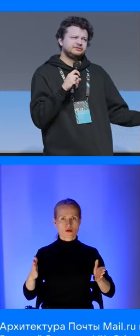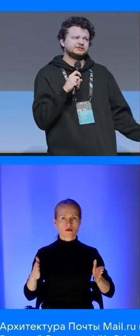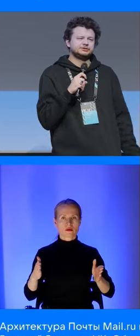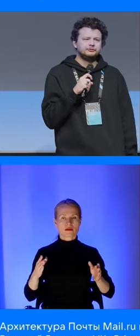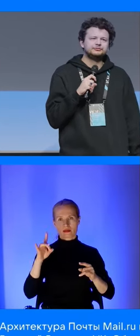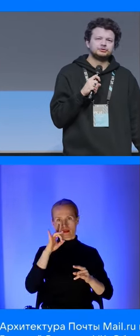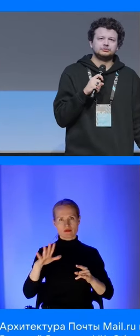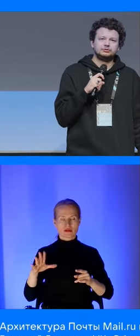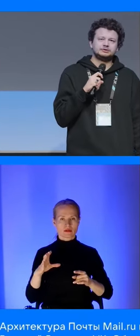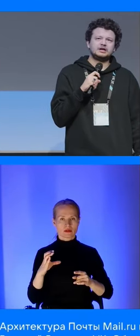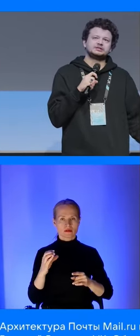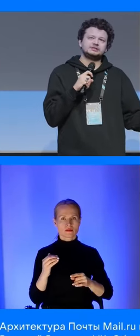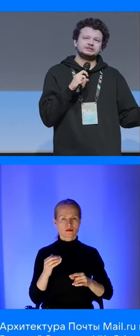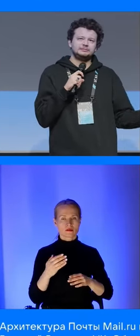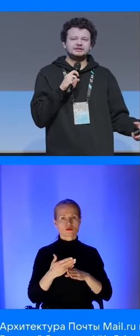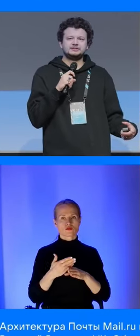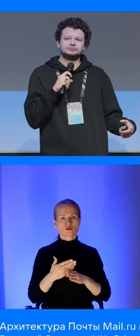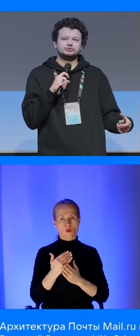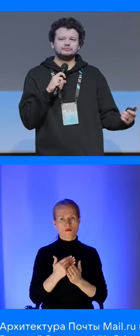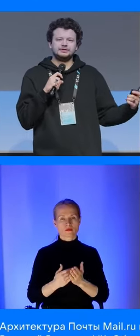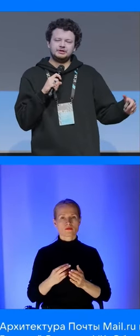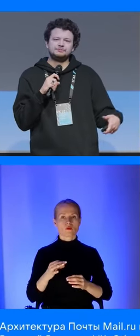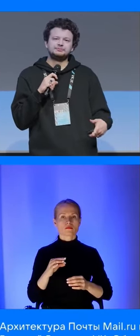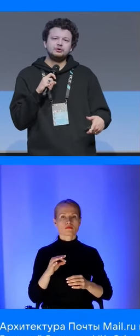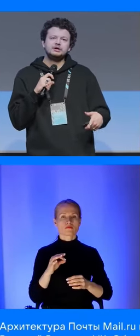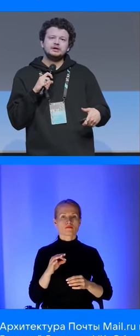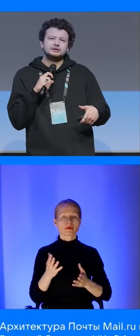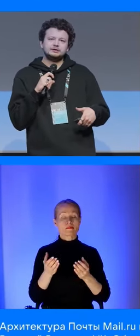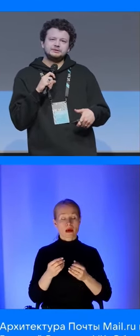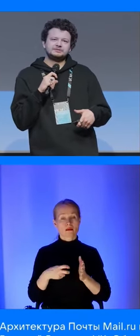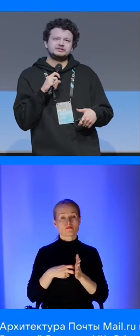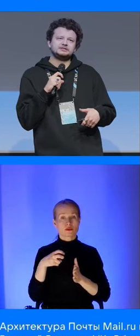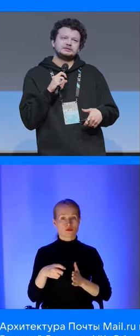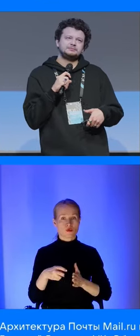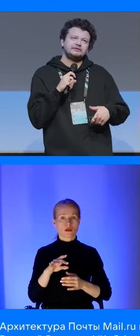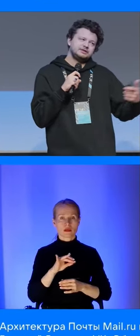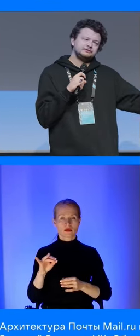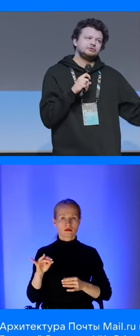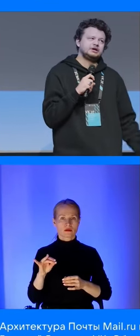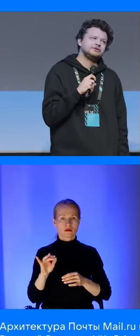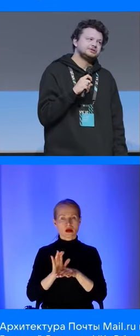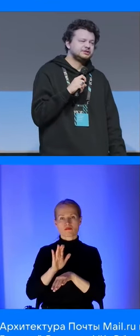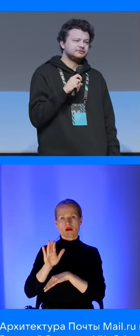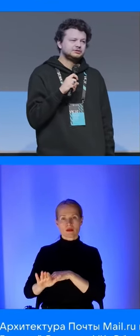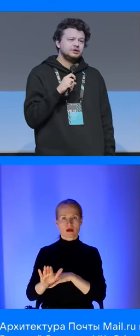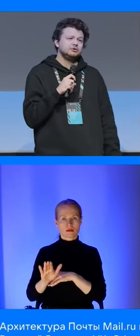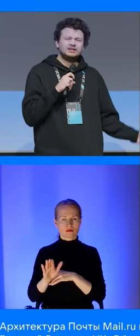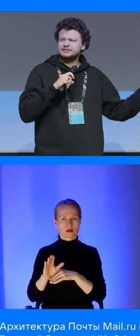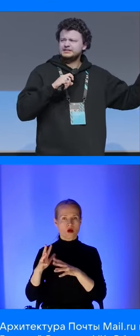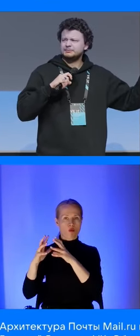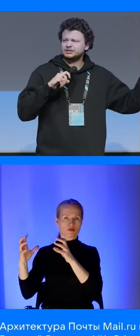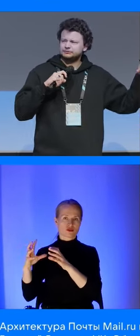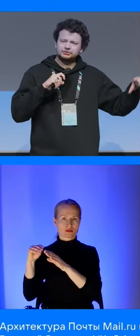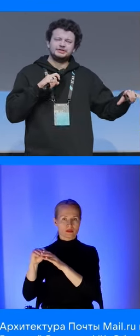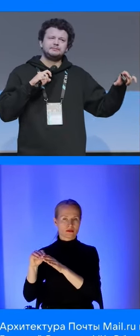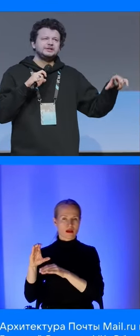достаточно известный софт. Вот. Он также занимается тем, что он принимает письмо и непосредственно отправляет его на внешний сервис. У нас